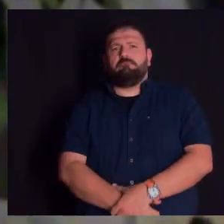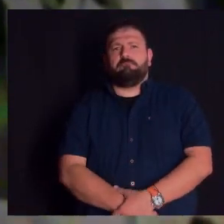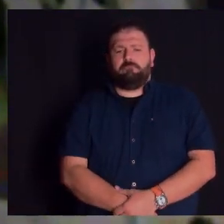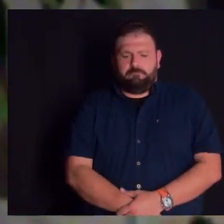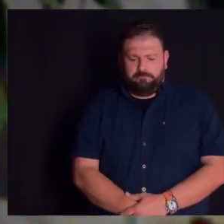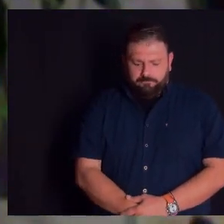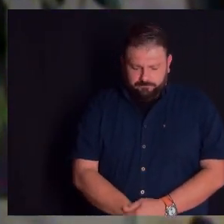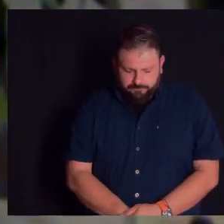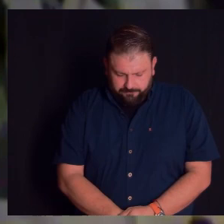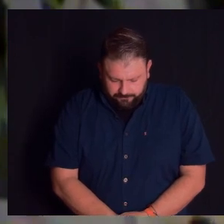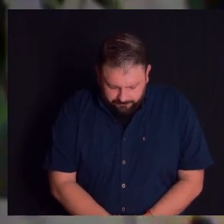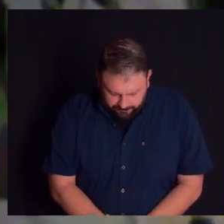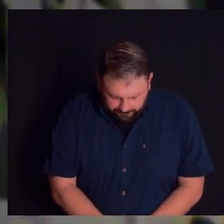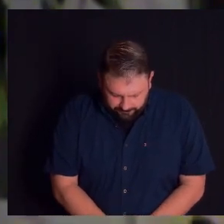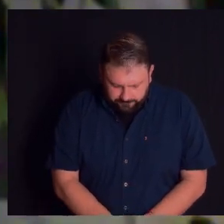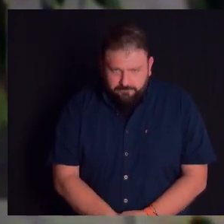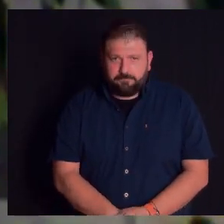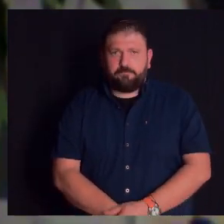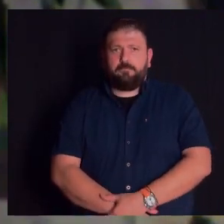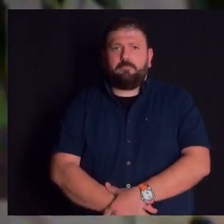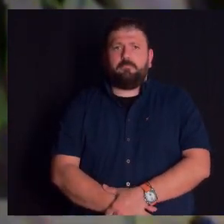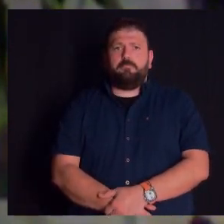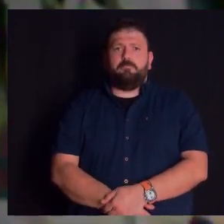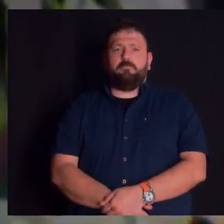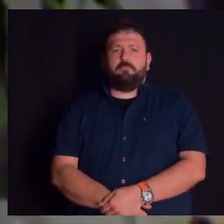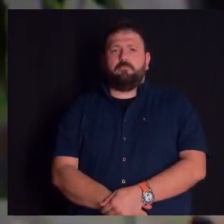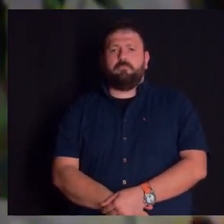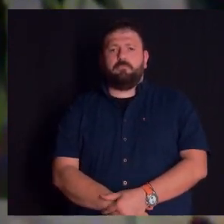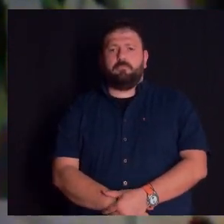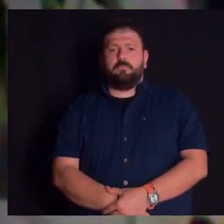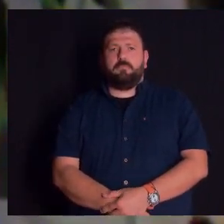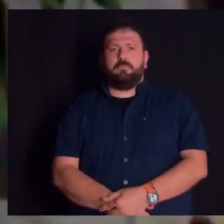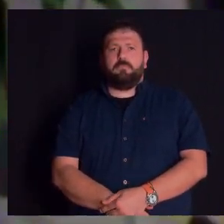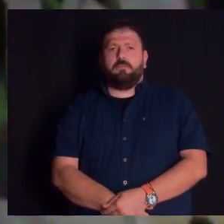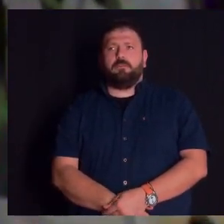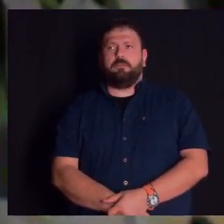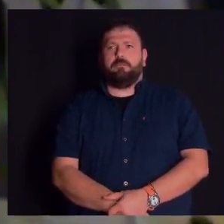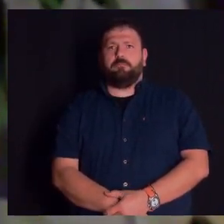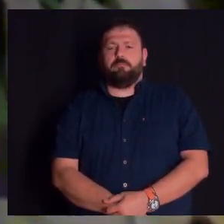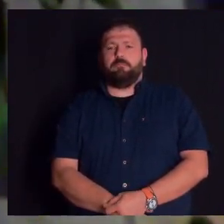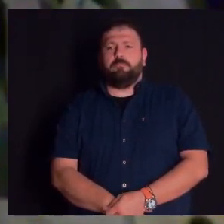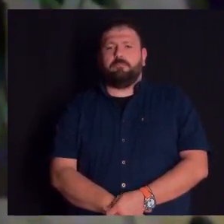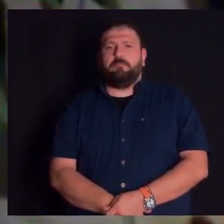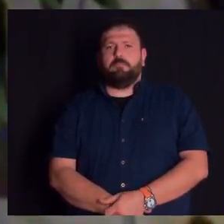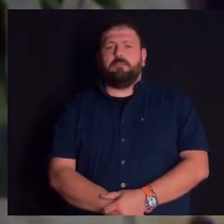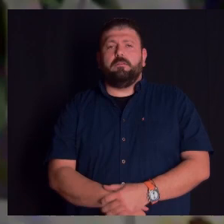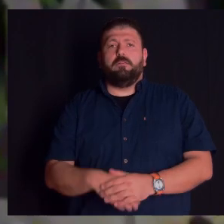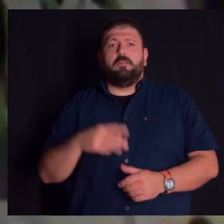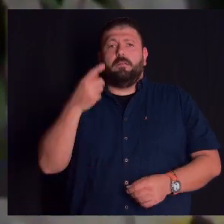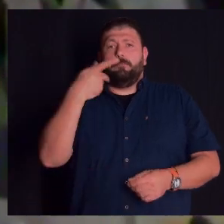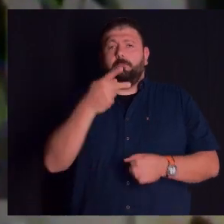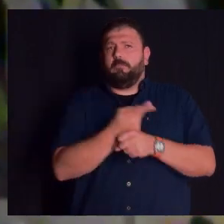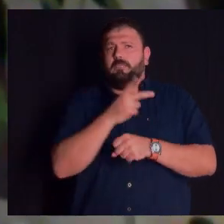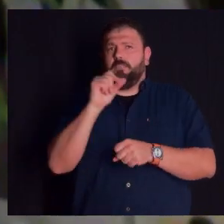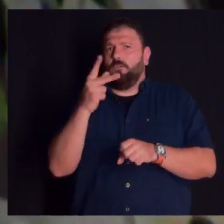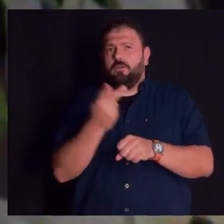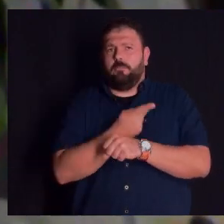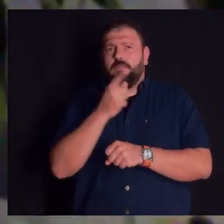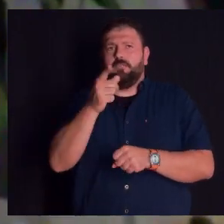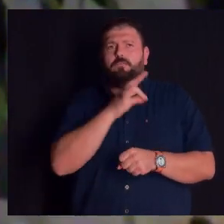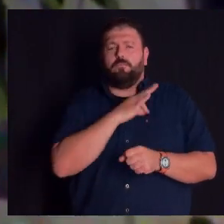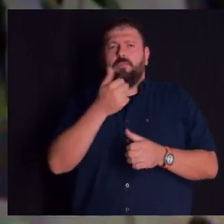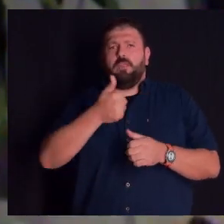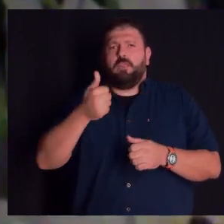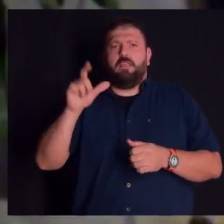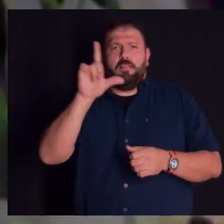суббота свое мероприятие. И неважно, на карантине мы, дома или в офисе. Pase lo que pase, Whatever cada it lunes tu happens,